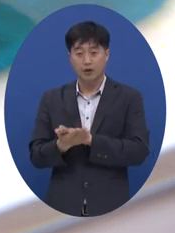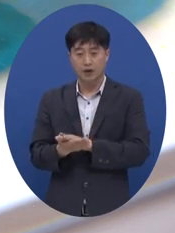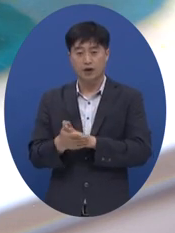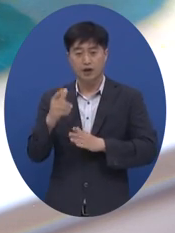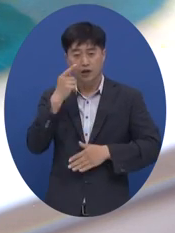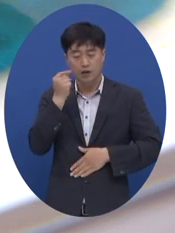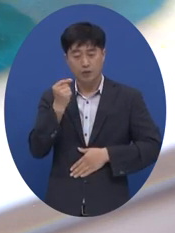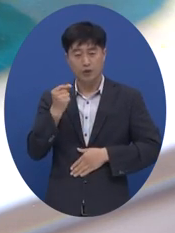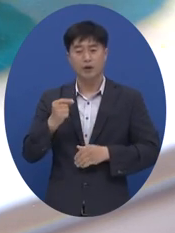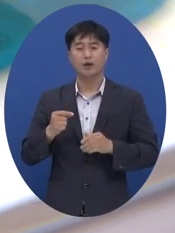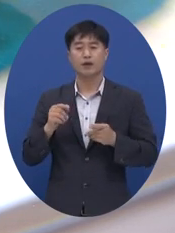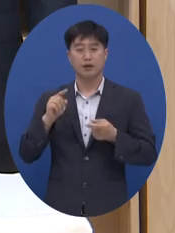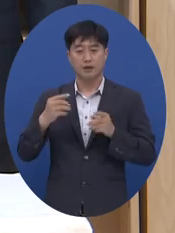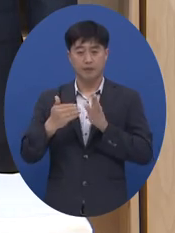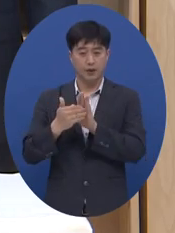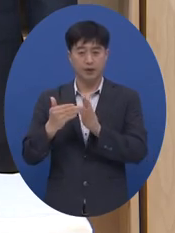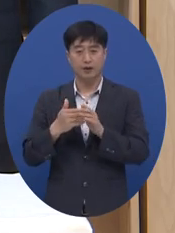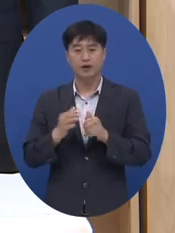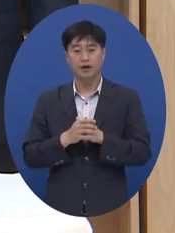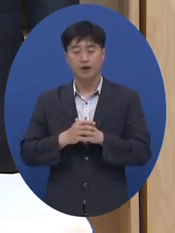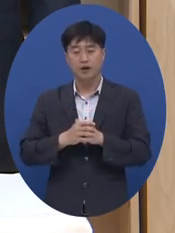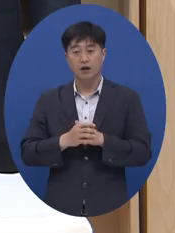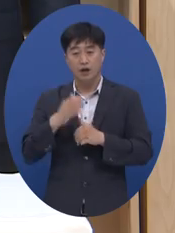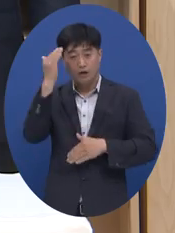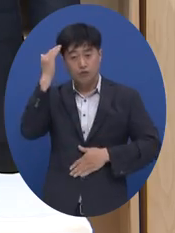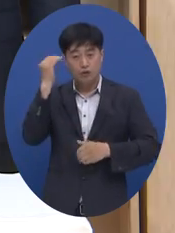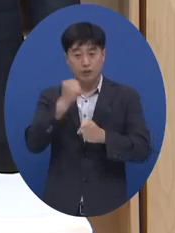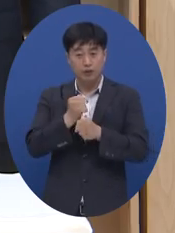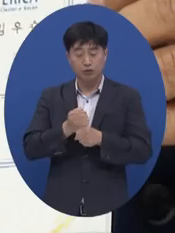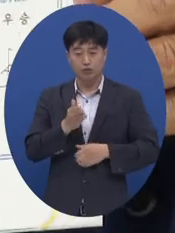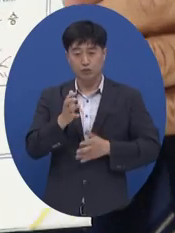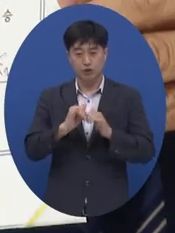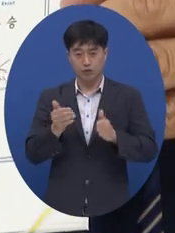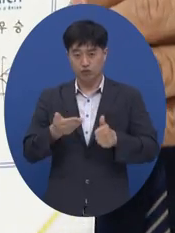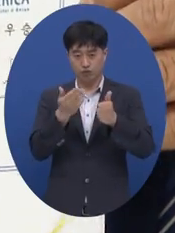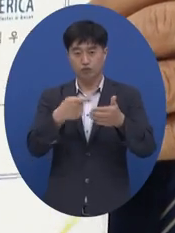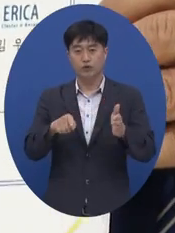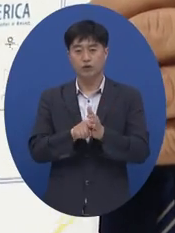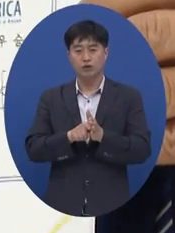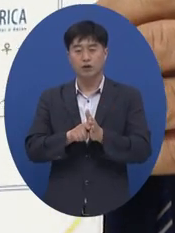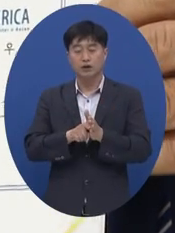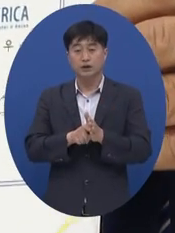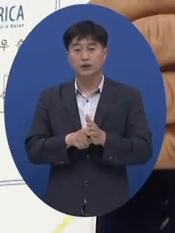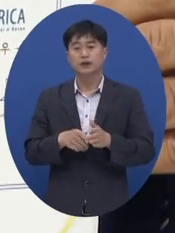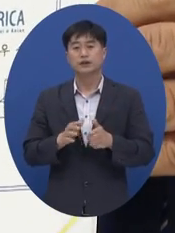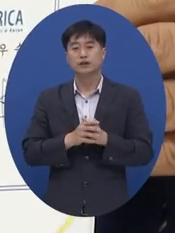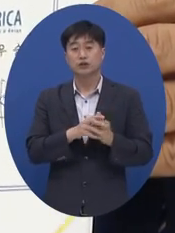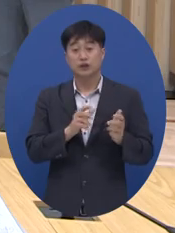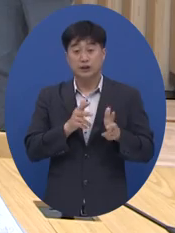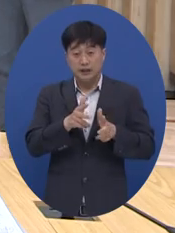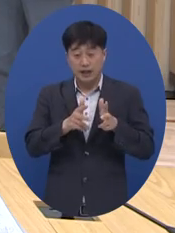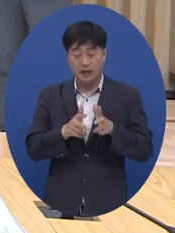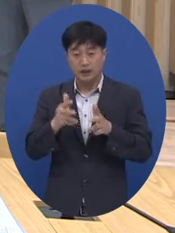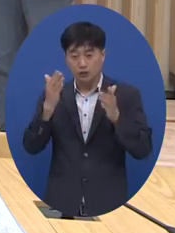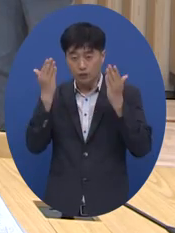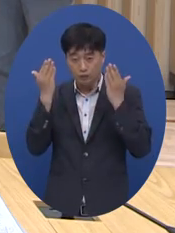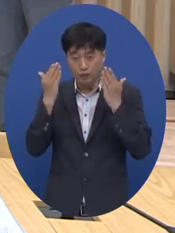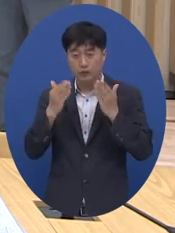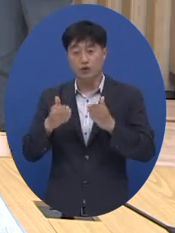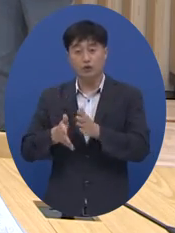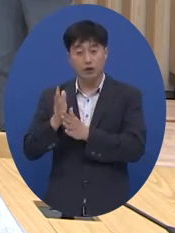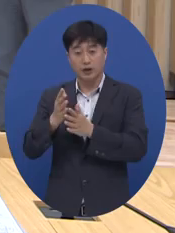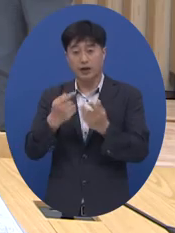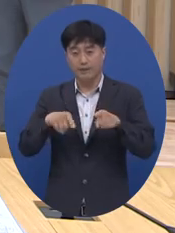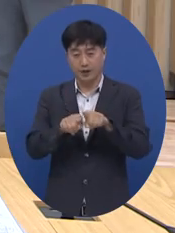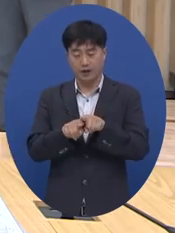의존도를 낮춘다는 구상입니다. 반도체 국산화 연구 및 전문 인력 양성을 위해선 산학연 관이 함께하는 포괄적 협력